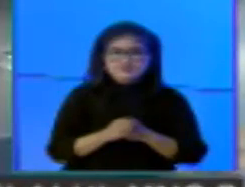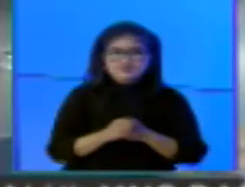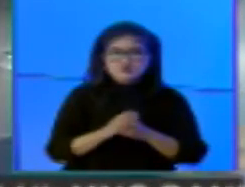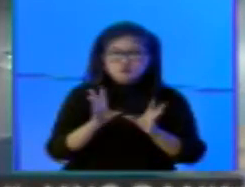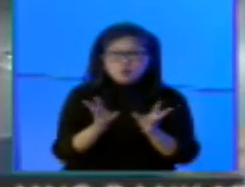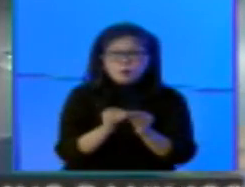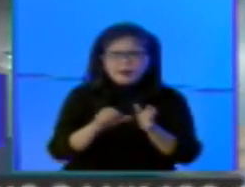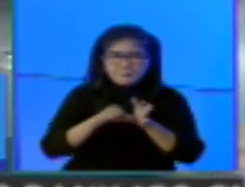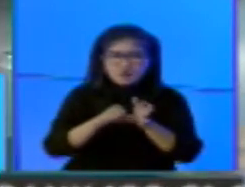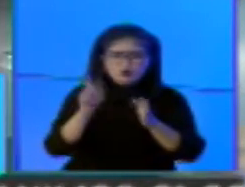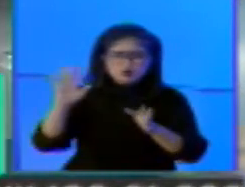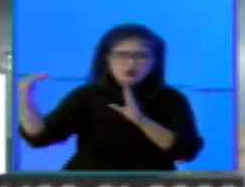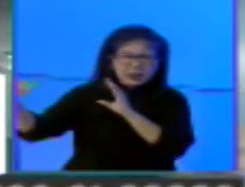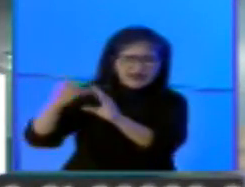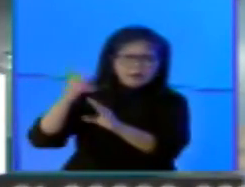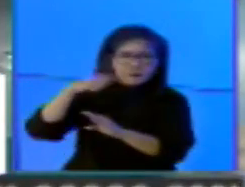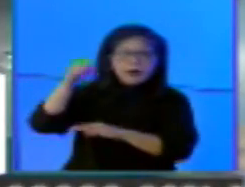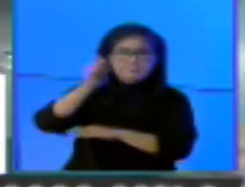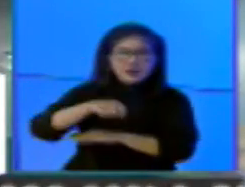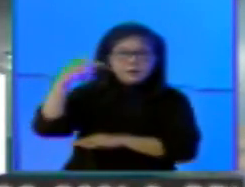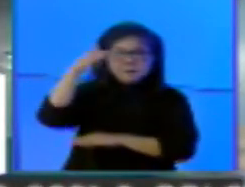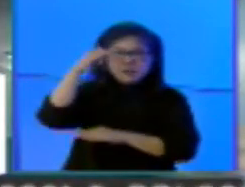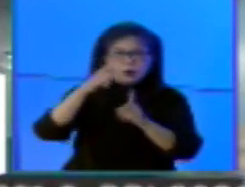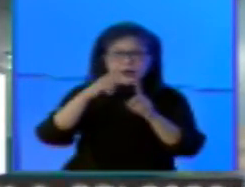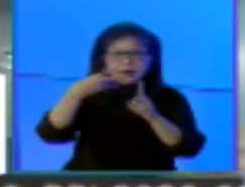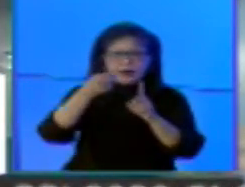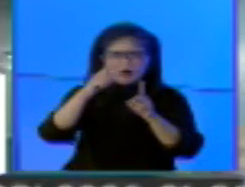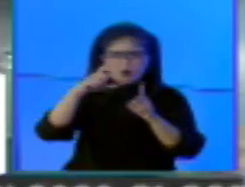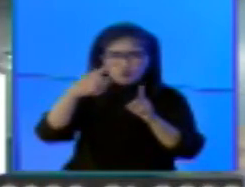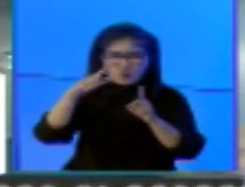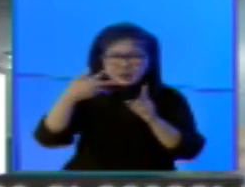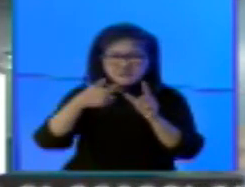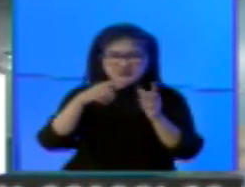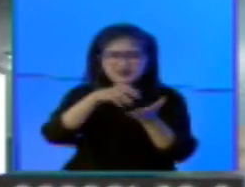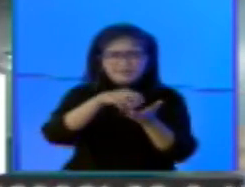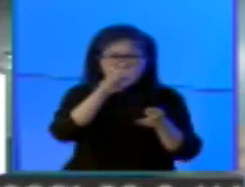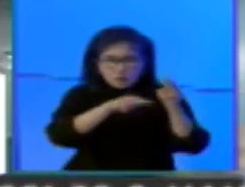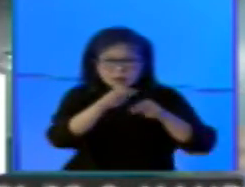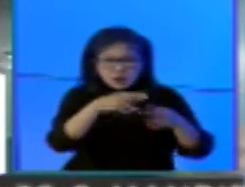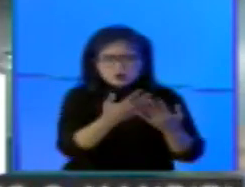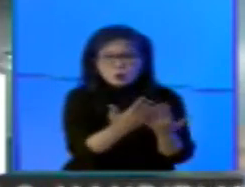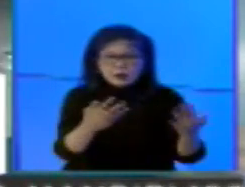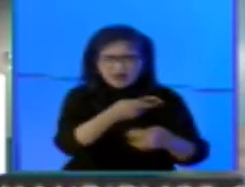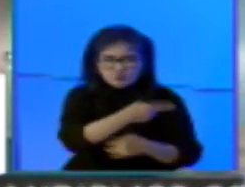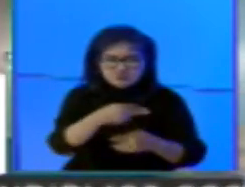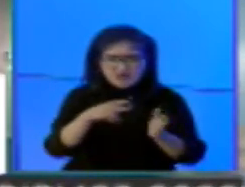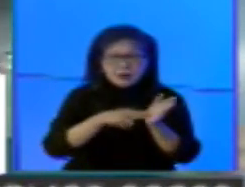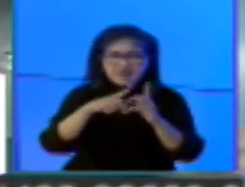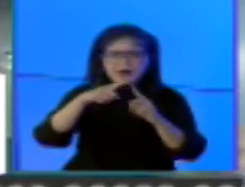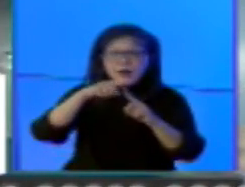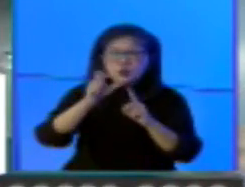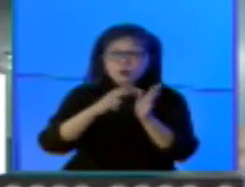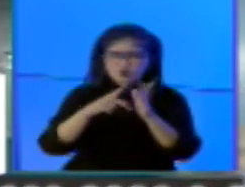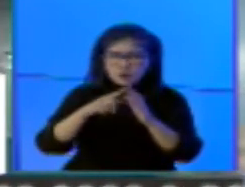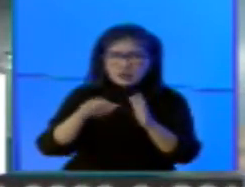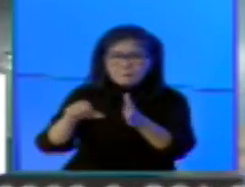Informasi lain, sejumlah bantuan dikirimkan dengan menggunakan pesawat Hercules ke tempat observasi WNI di Natuna. Bantuan terdiri dari alat